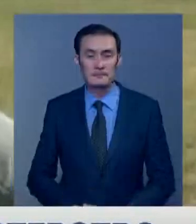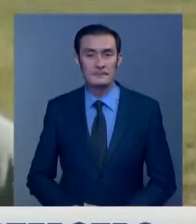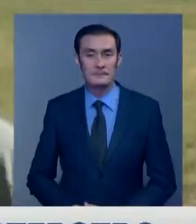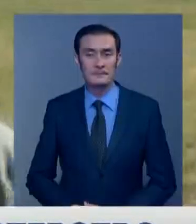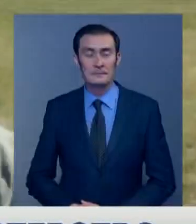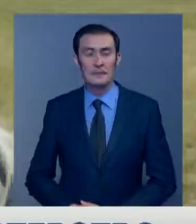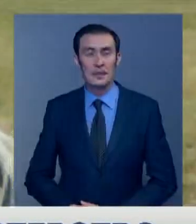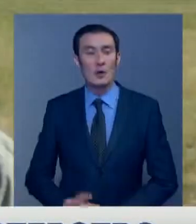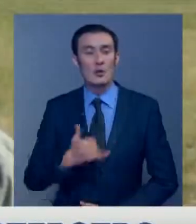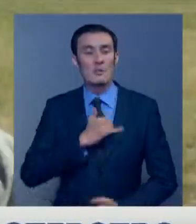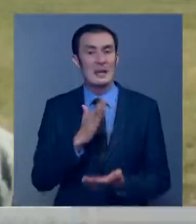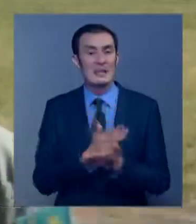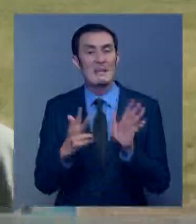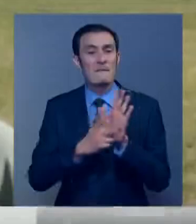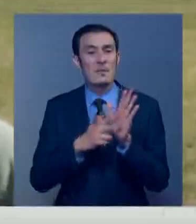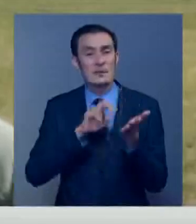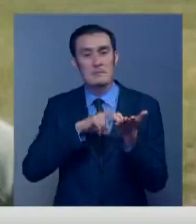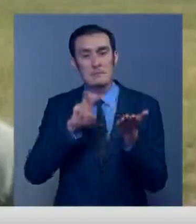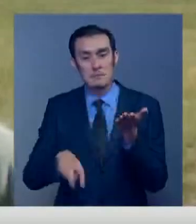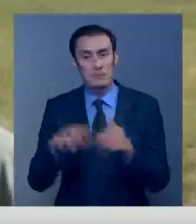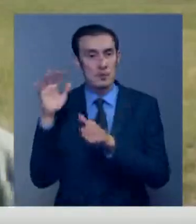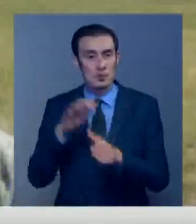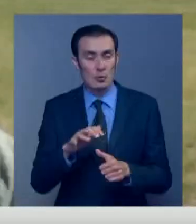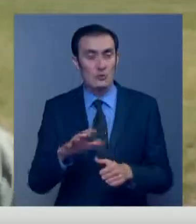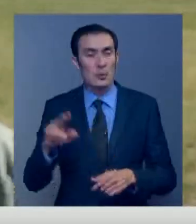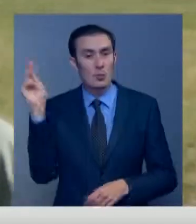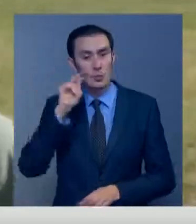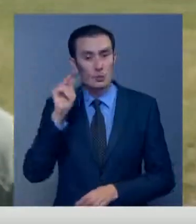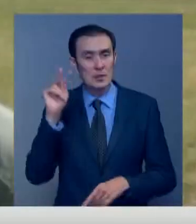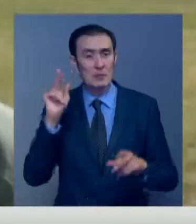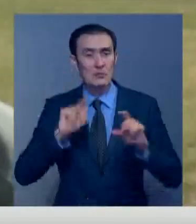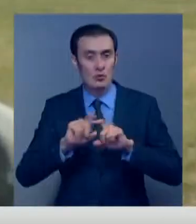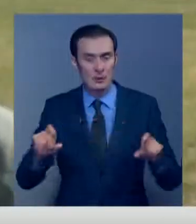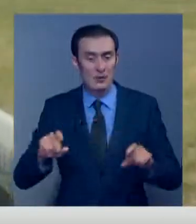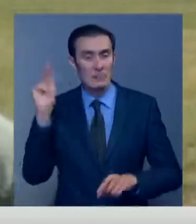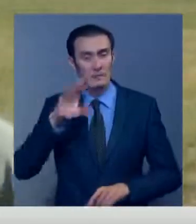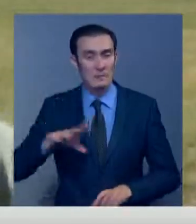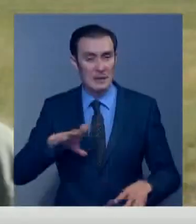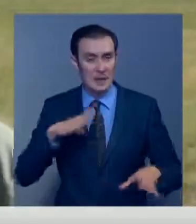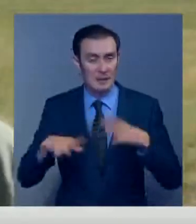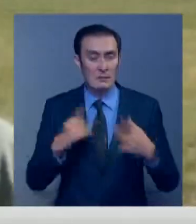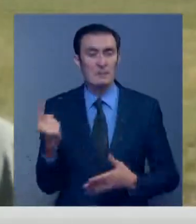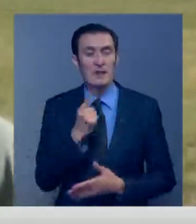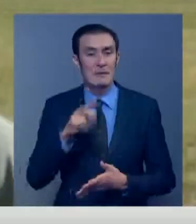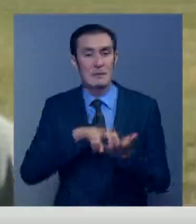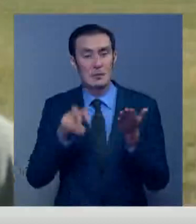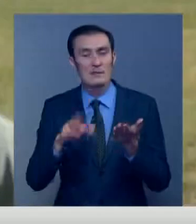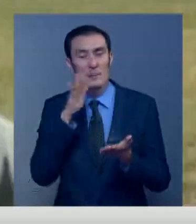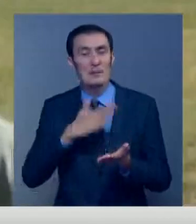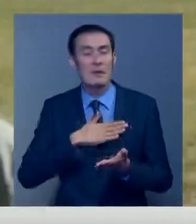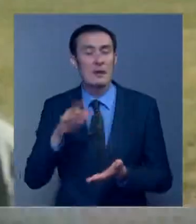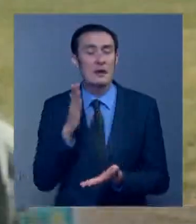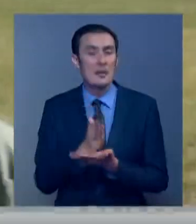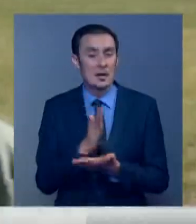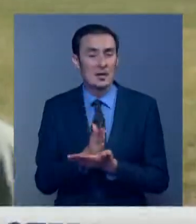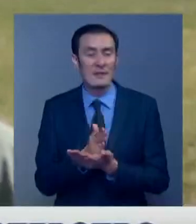8 прыжок пар. У меня 8 прыжков. Еще будучи курсантом летного училища, мы тренировали этот навык. Сегодня был мой первый прыжок с момента моего